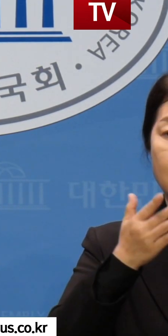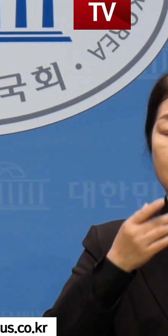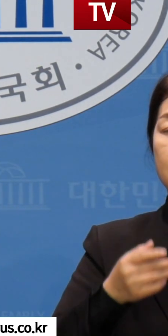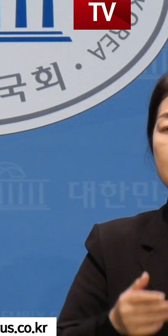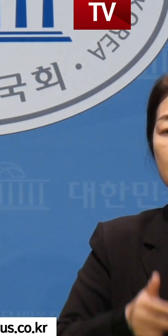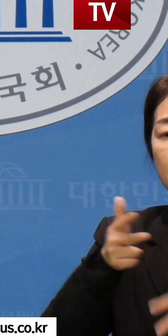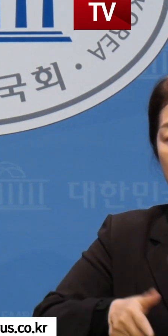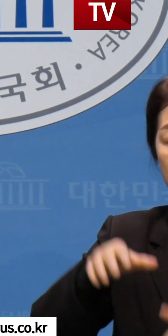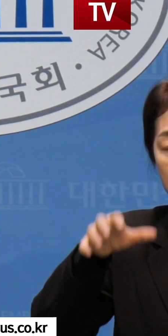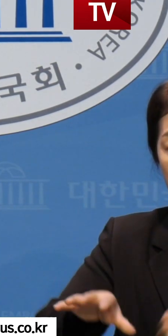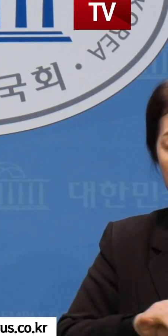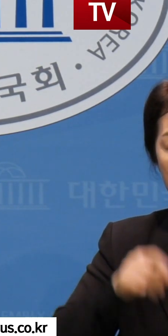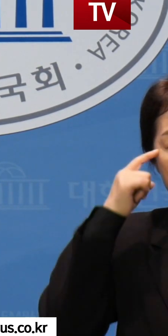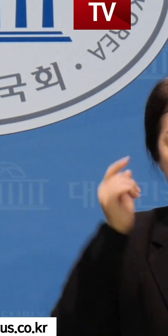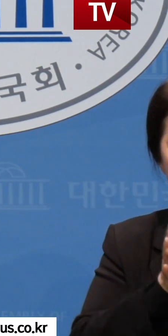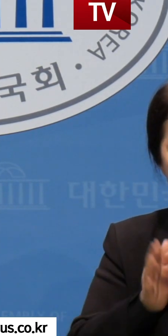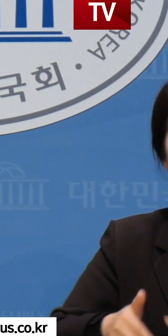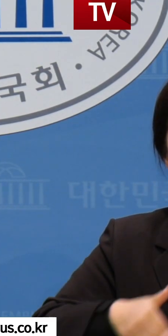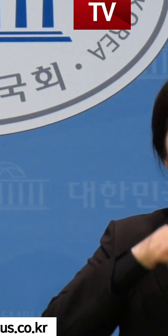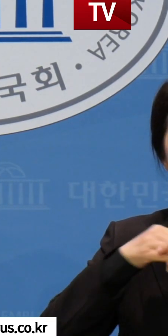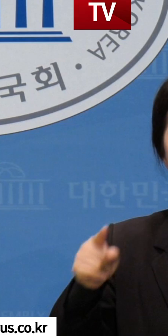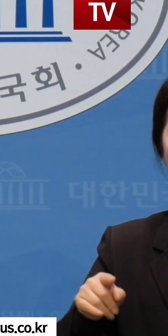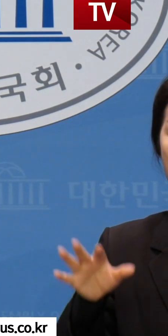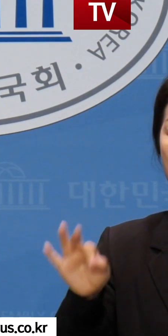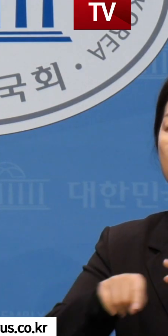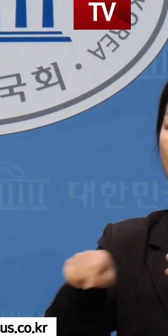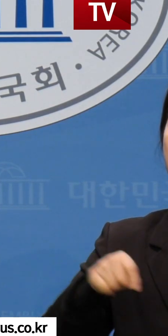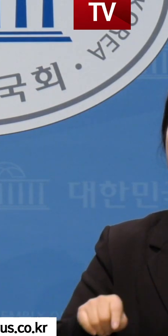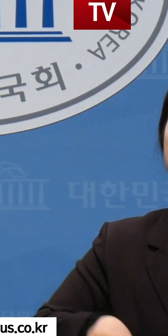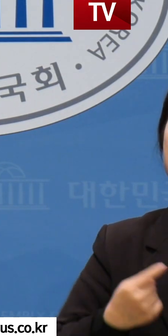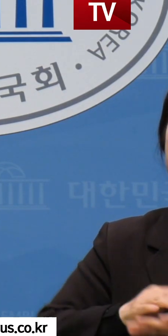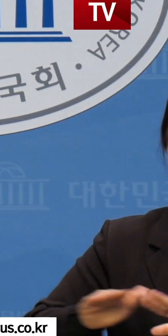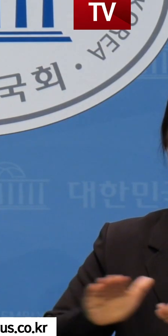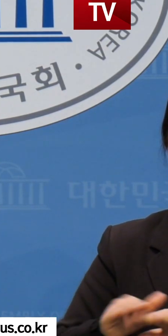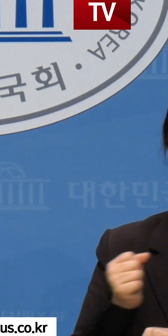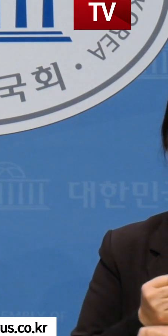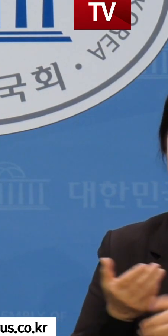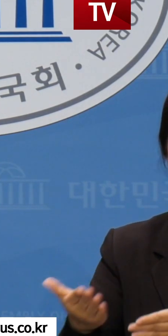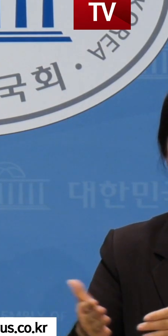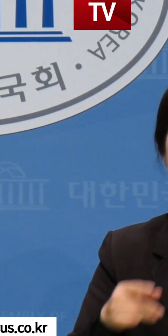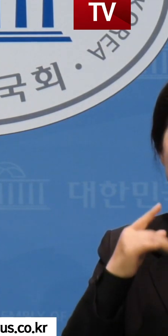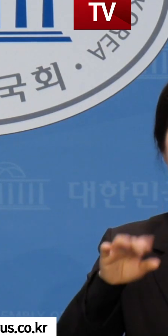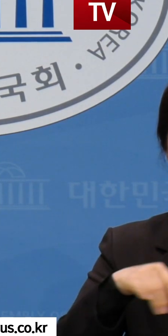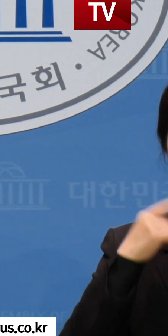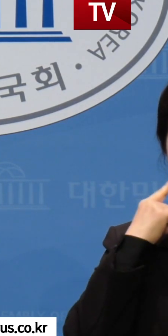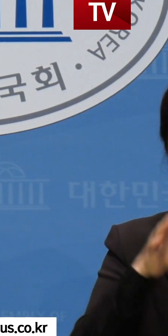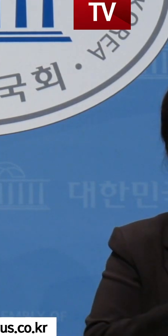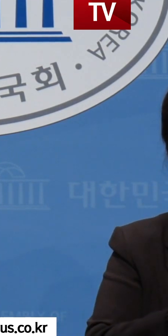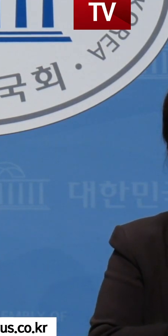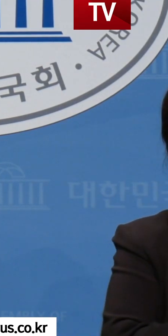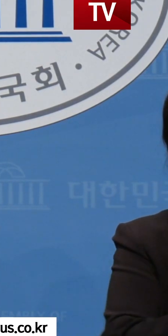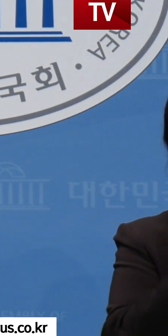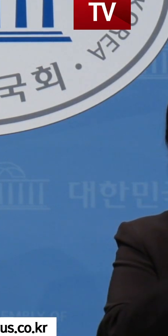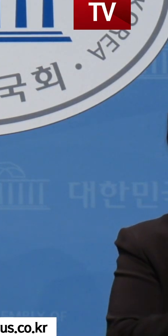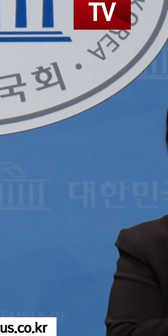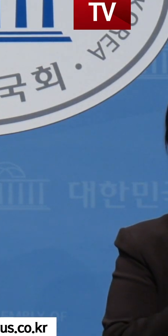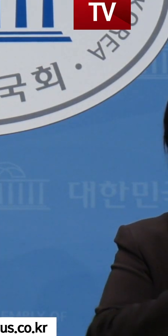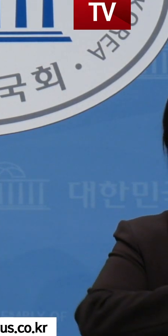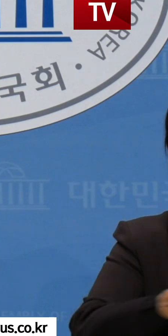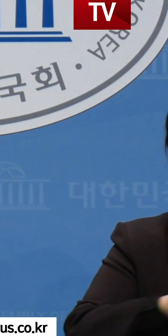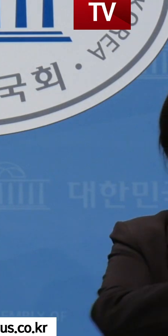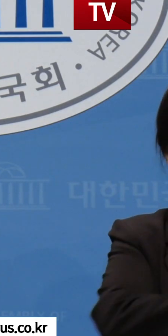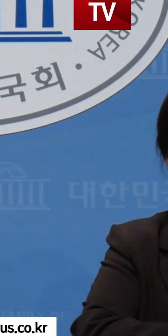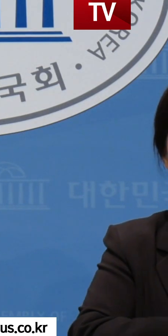경우 자율협약 등 금융권 자체 해결하며 반면 부실 PF는 청산 및